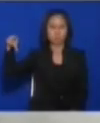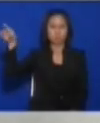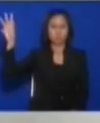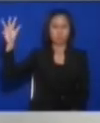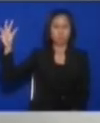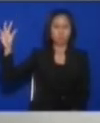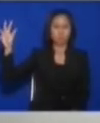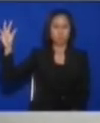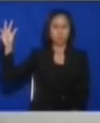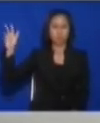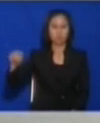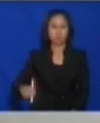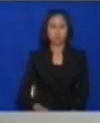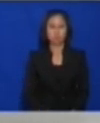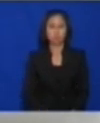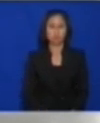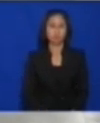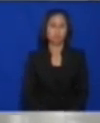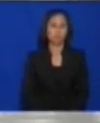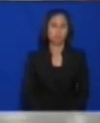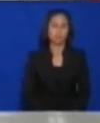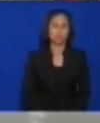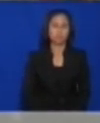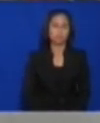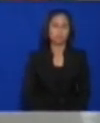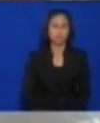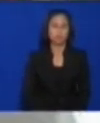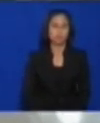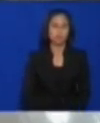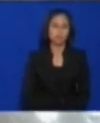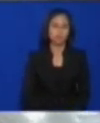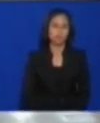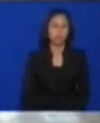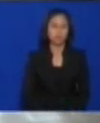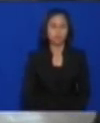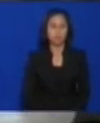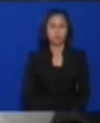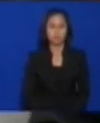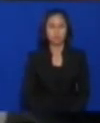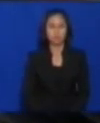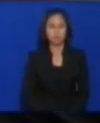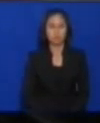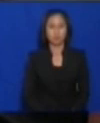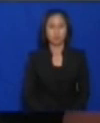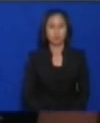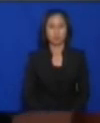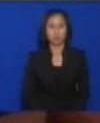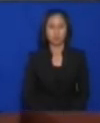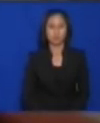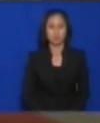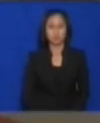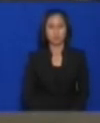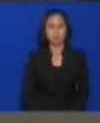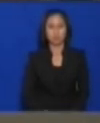Hai silakan Bapak menempatkan diri kedua pasangan calon ini didukung oleh